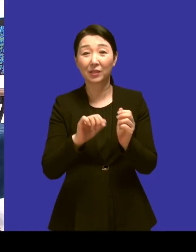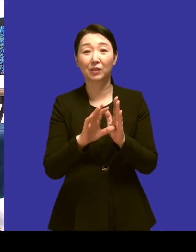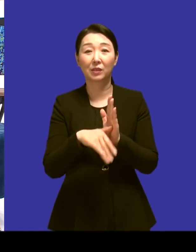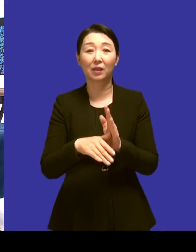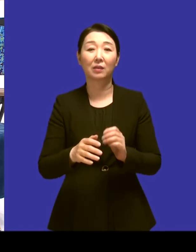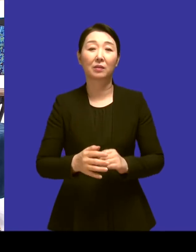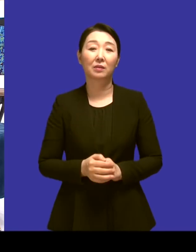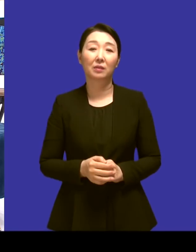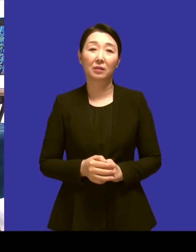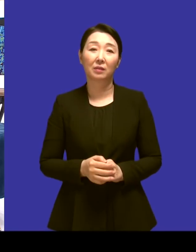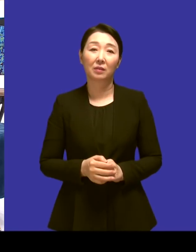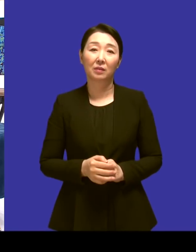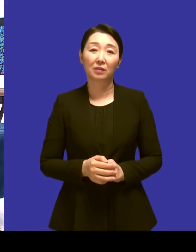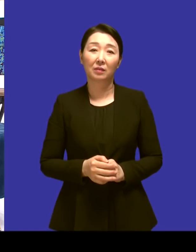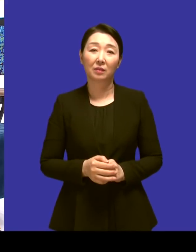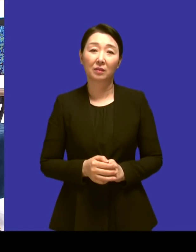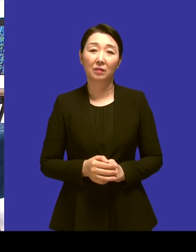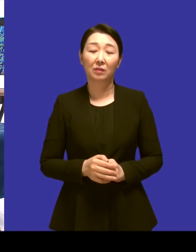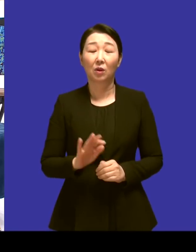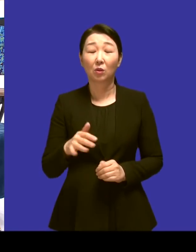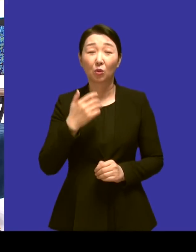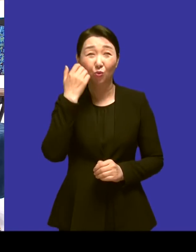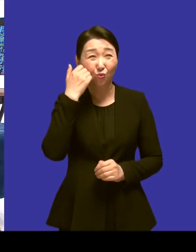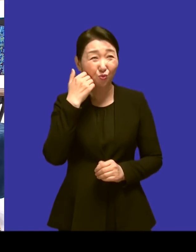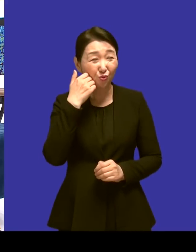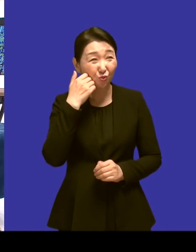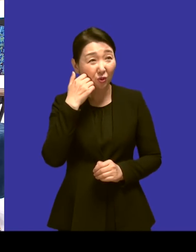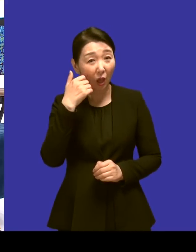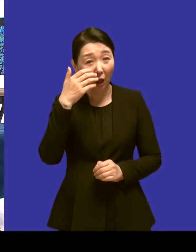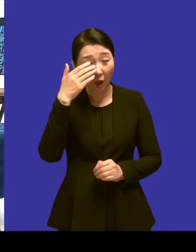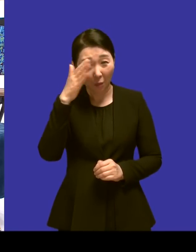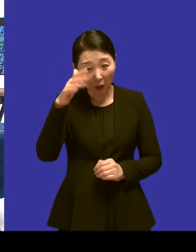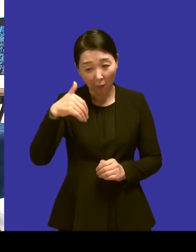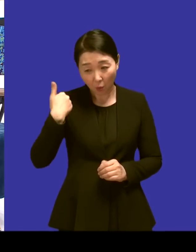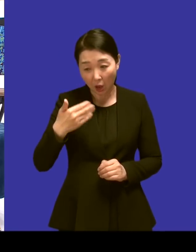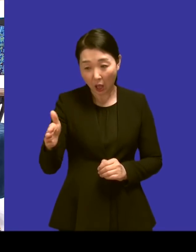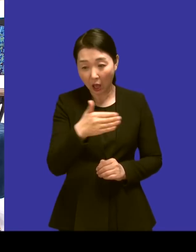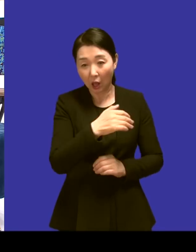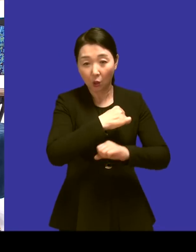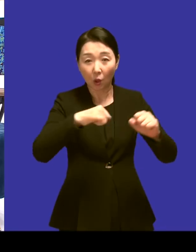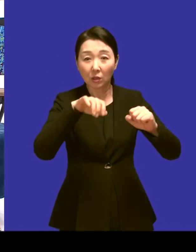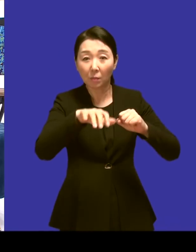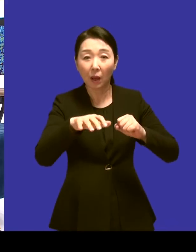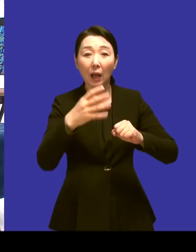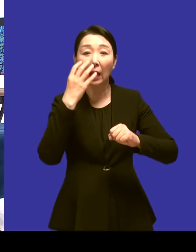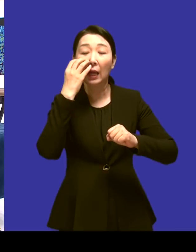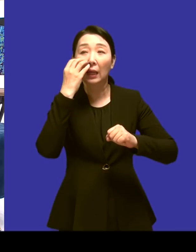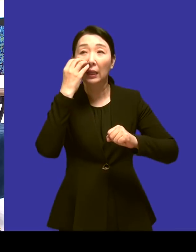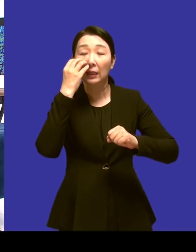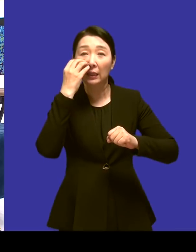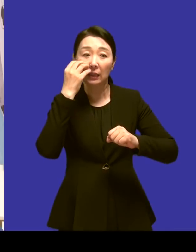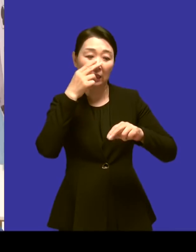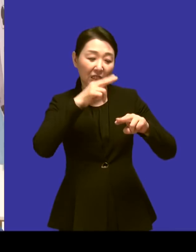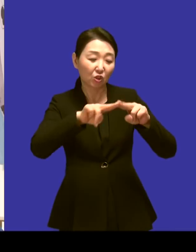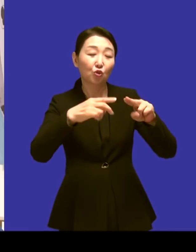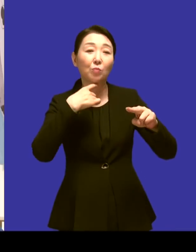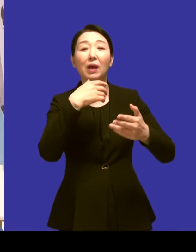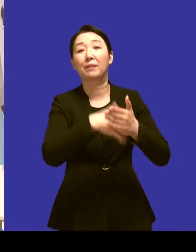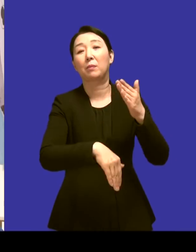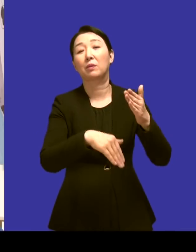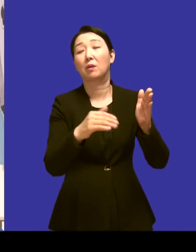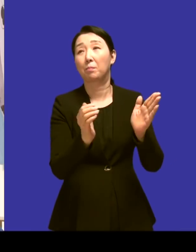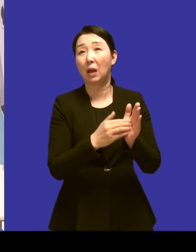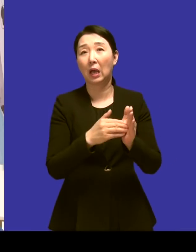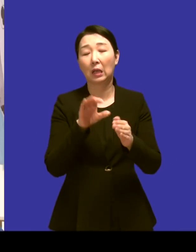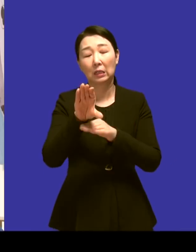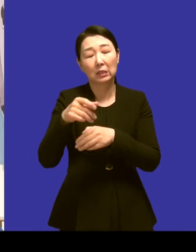네. 어떠한 도시 아무도 모르는 곳 그 광야 같은 곳에만 갈 수 있는 기름만 딱 놔두고 네. 그냥 차 몰고